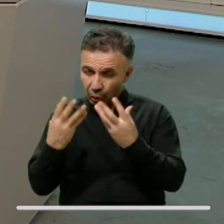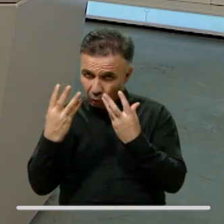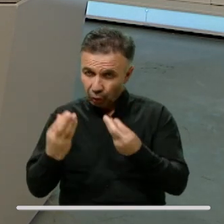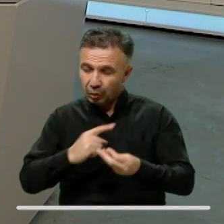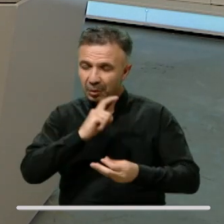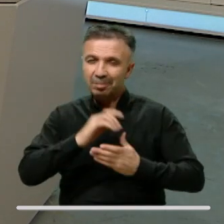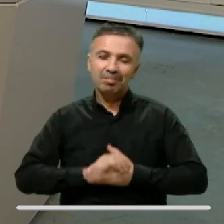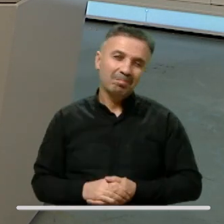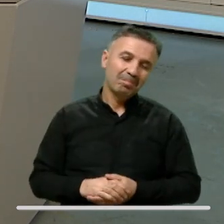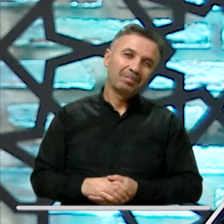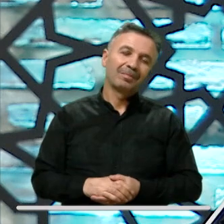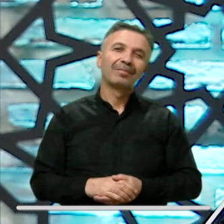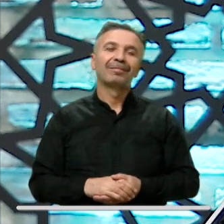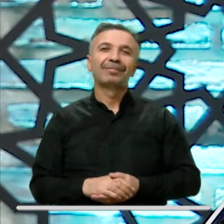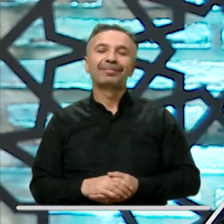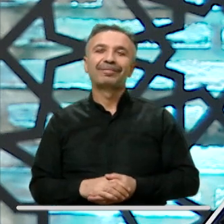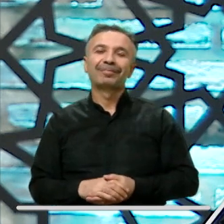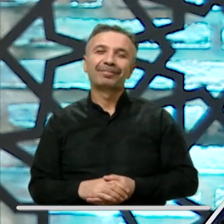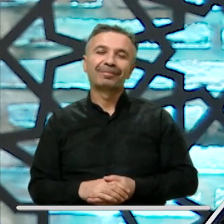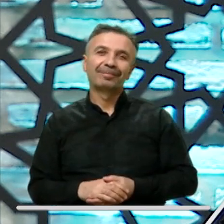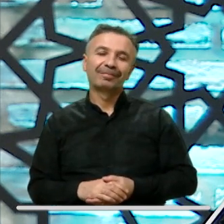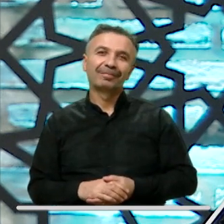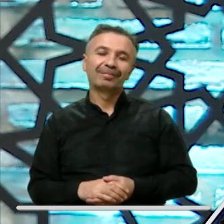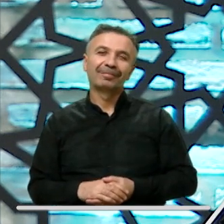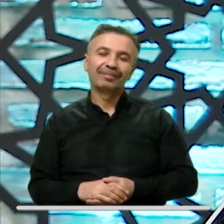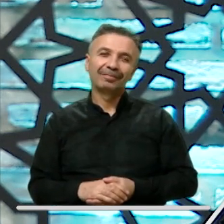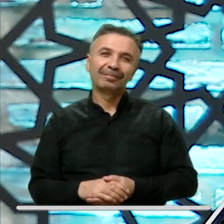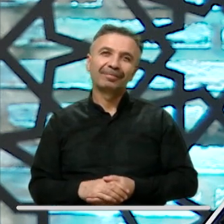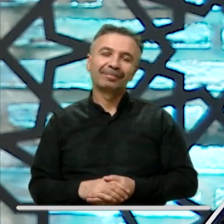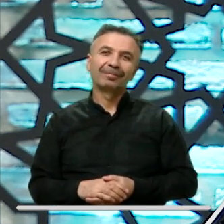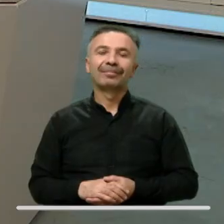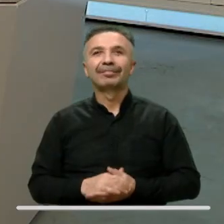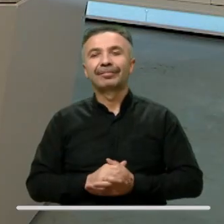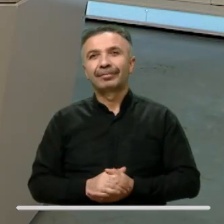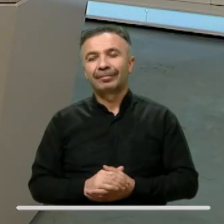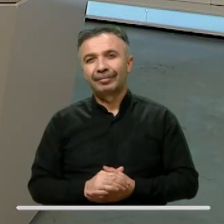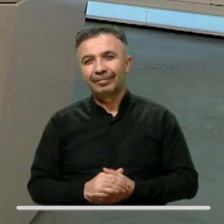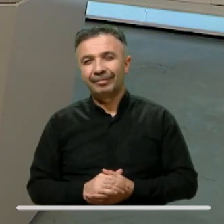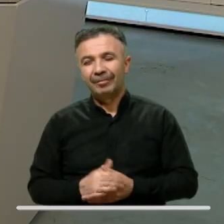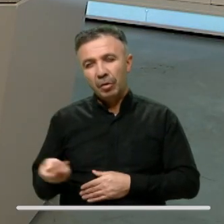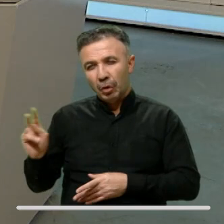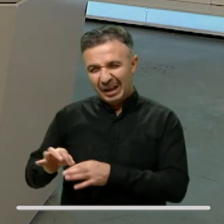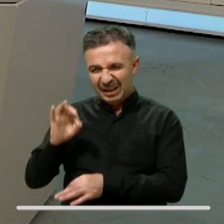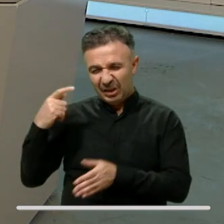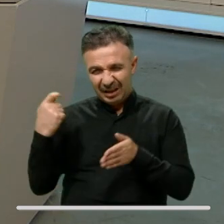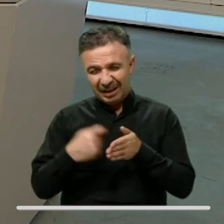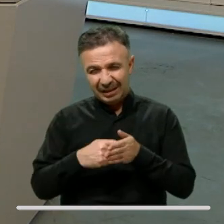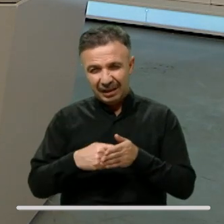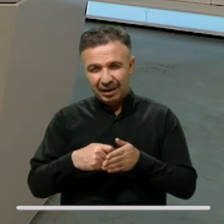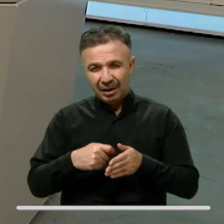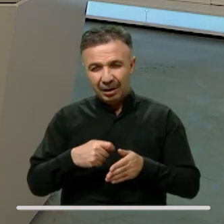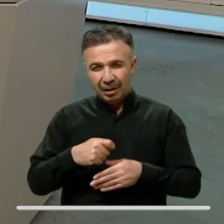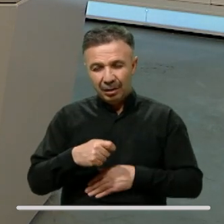Soralım bakalım hocam ne diyecek. Rabbim kaybettiğimiz yakınlarımıza rahmetiyle muamele eylesin. Ölen kişi adına onun